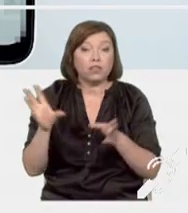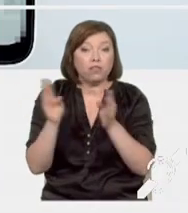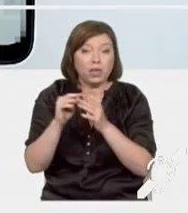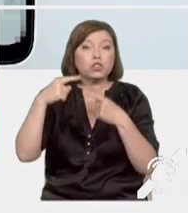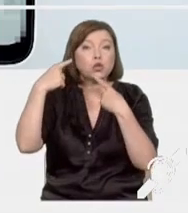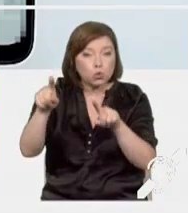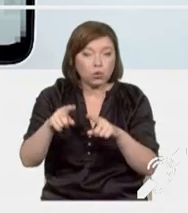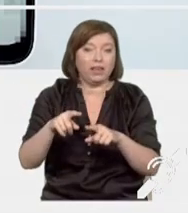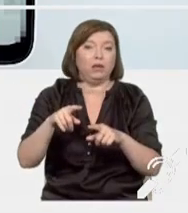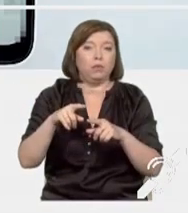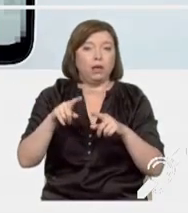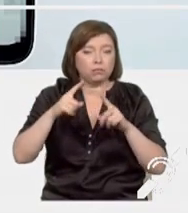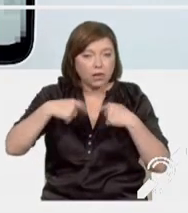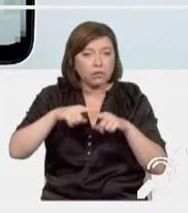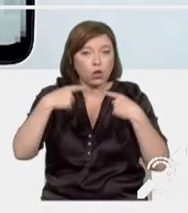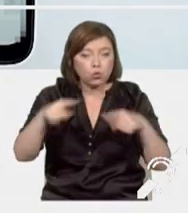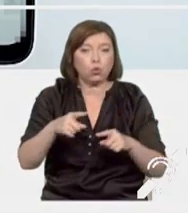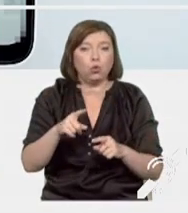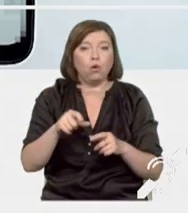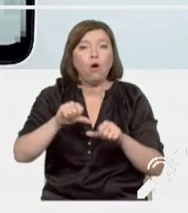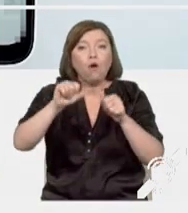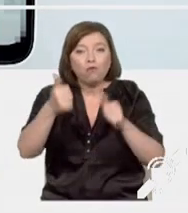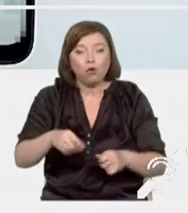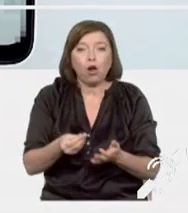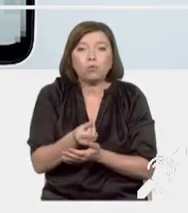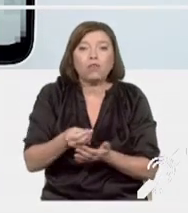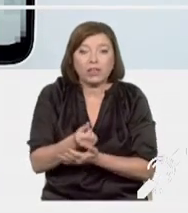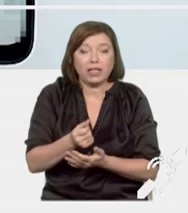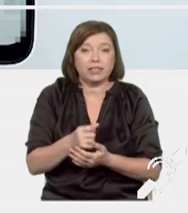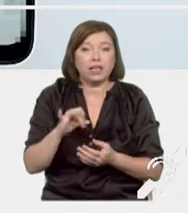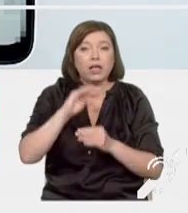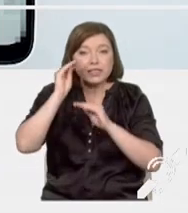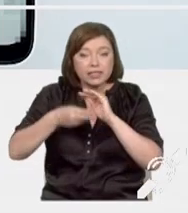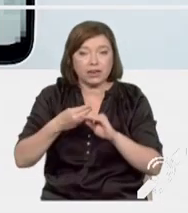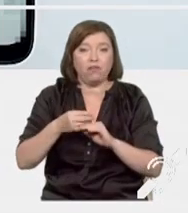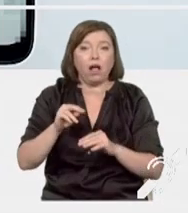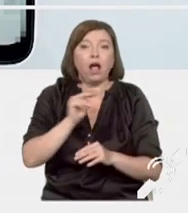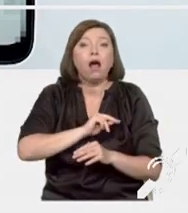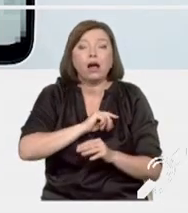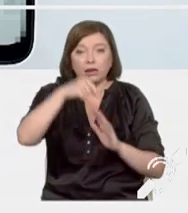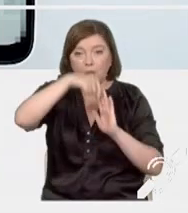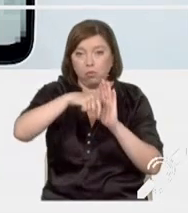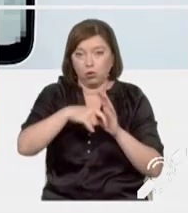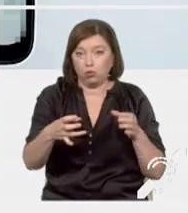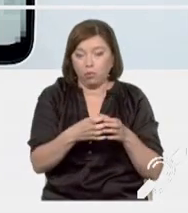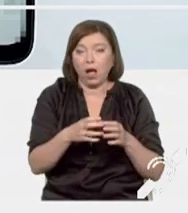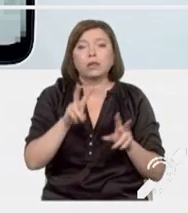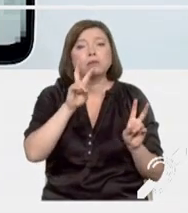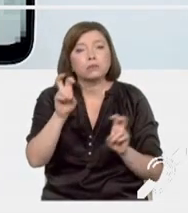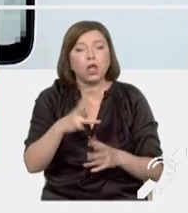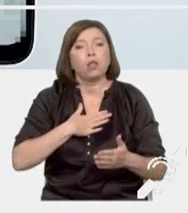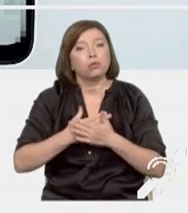alți aliați ar fi organizat o nouă schemă de finanțare, camuflând activitatea reprezentanților partidelor sub noțiuni